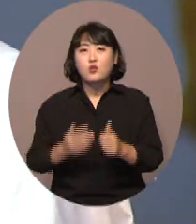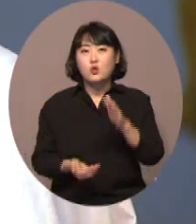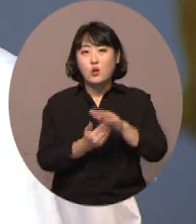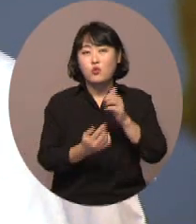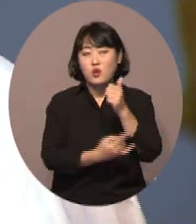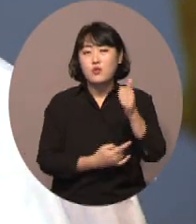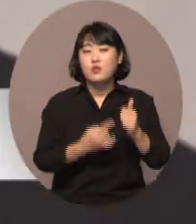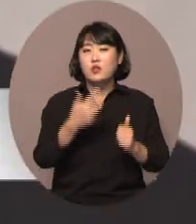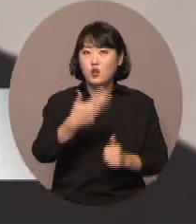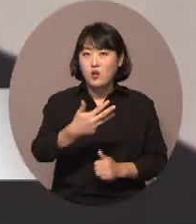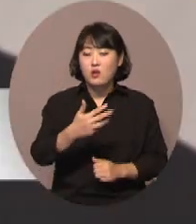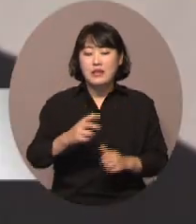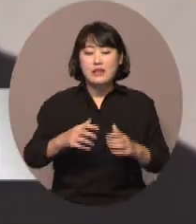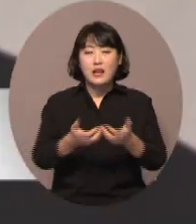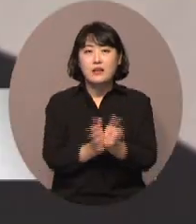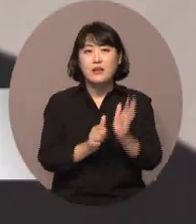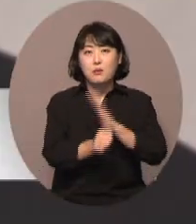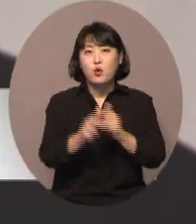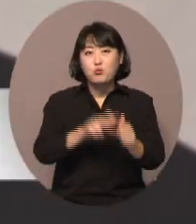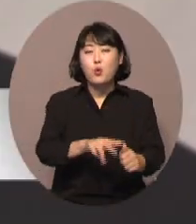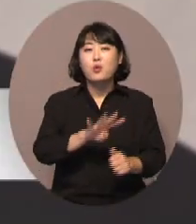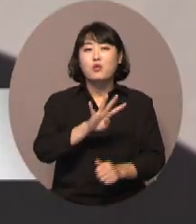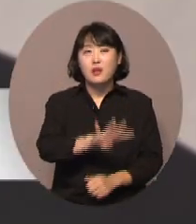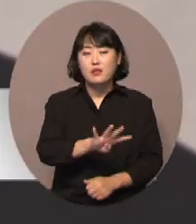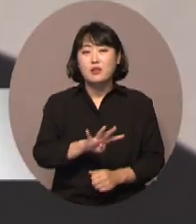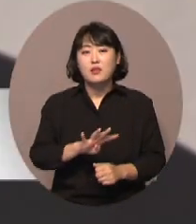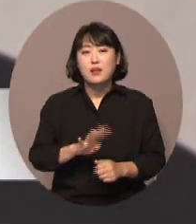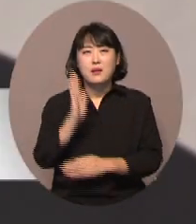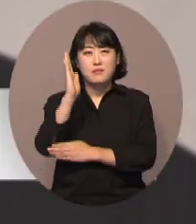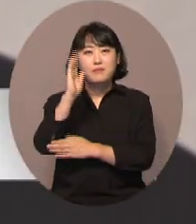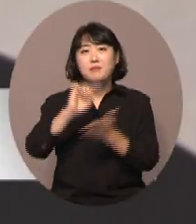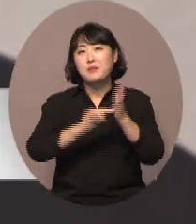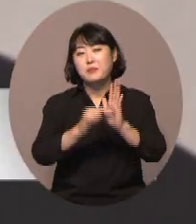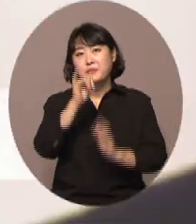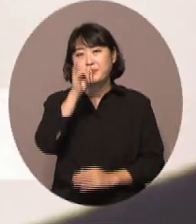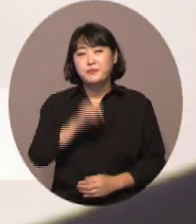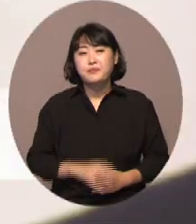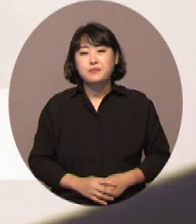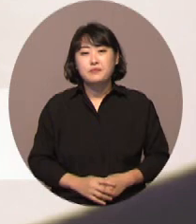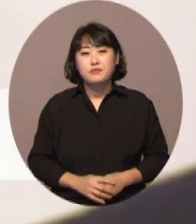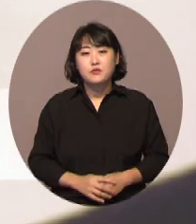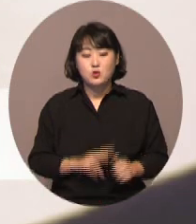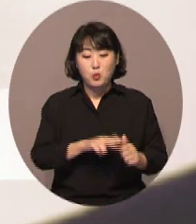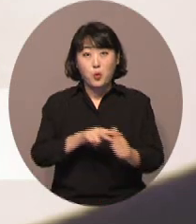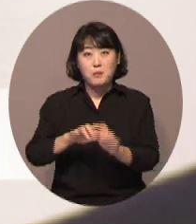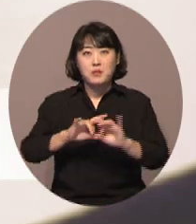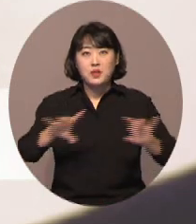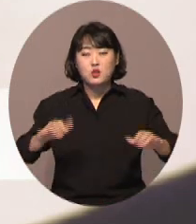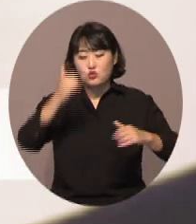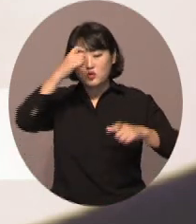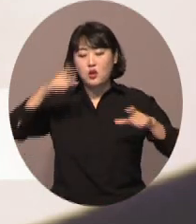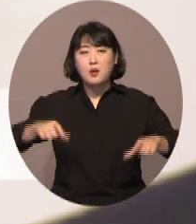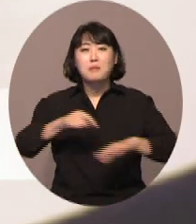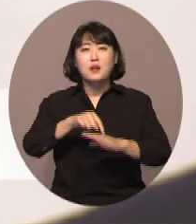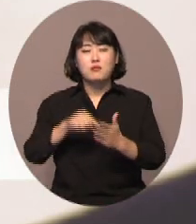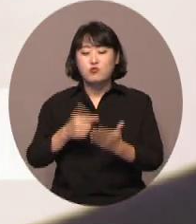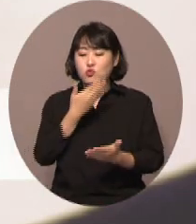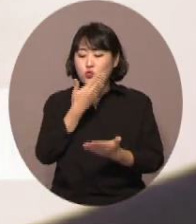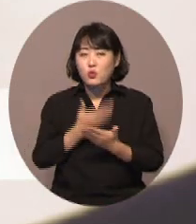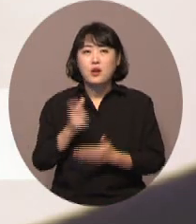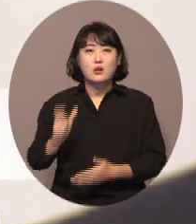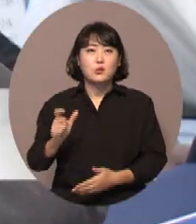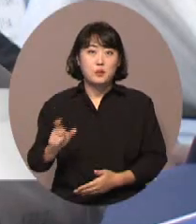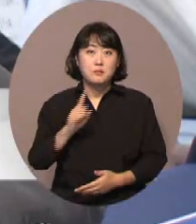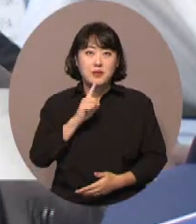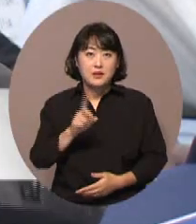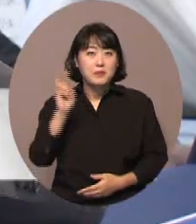8명, 당대표 후보 4명의 정견발표가 이어질 예정입니다. 각 후보들은 충청민심의 중요성을 강조할 것으로